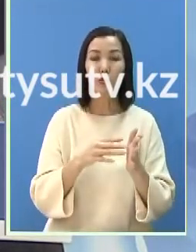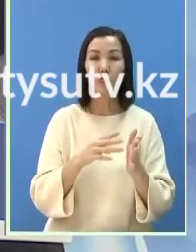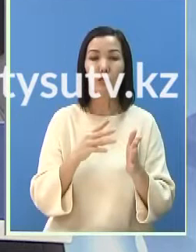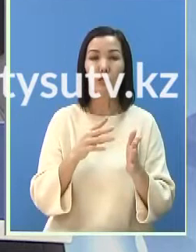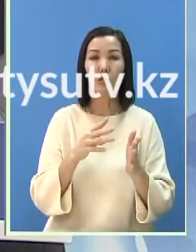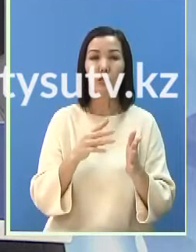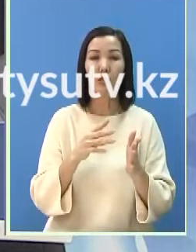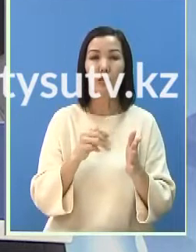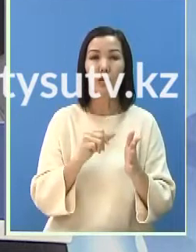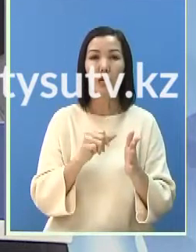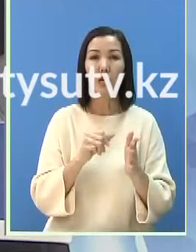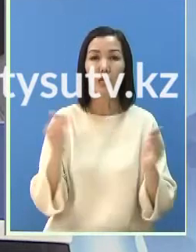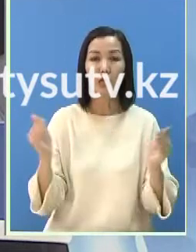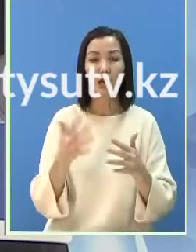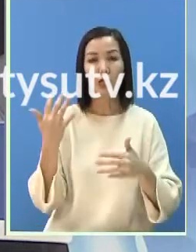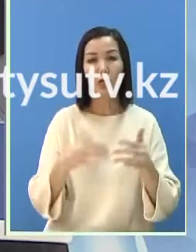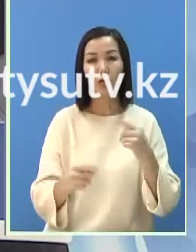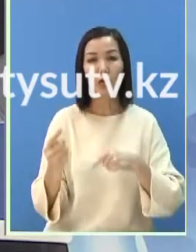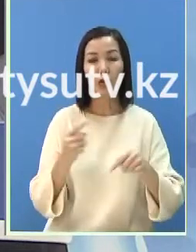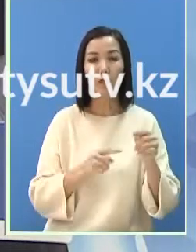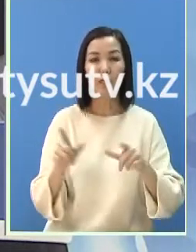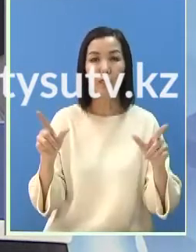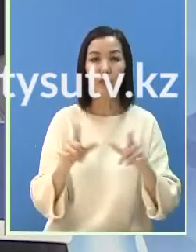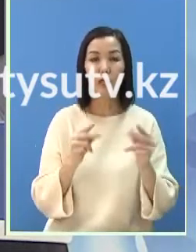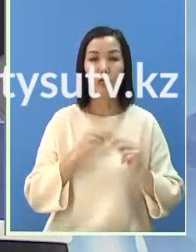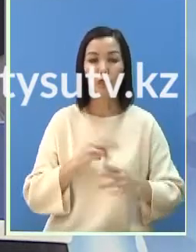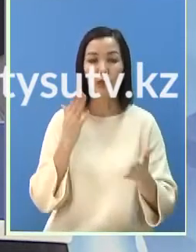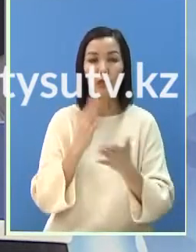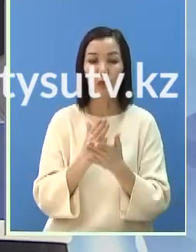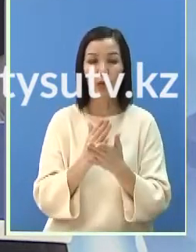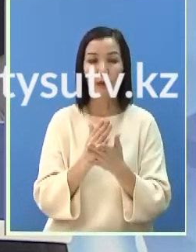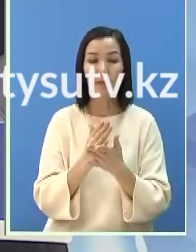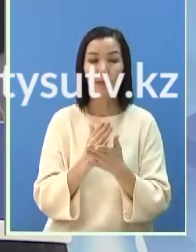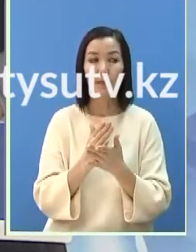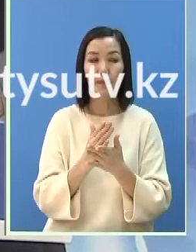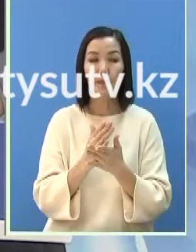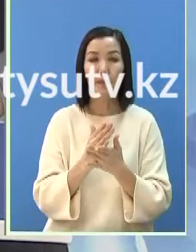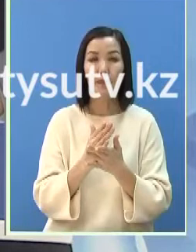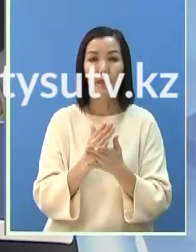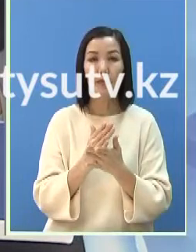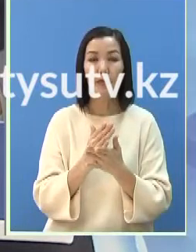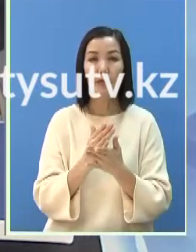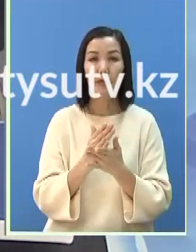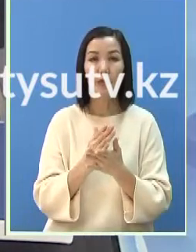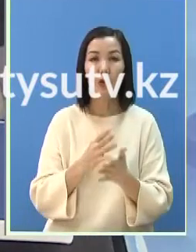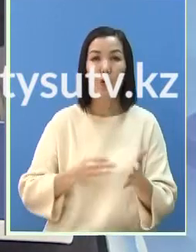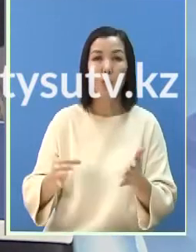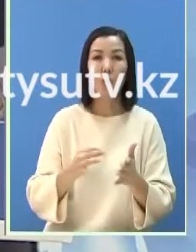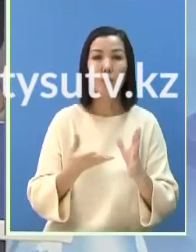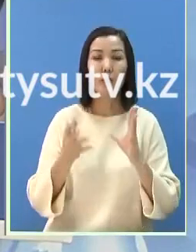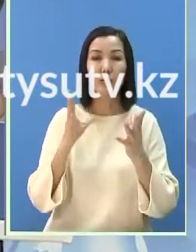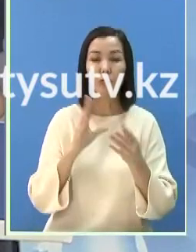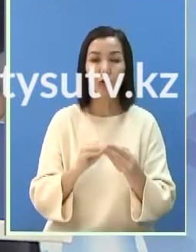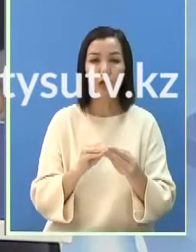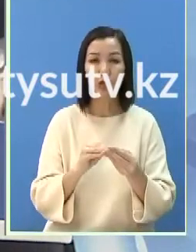129761 шағын және орта кәсіп субъектілері жұмыс істеуде. Ол облыс аумағындағы осы